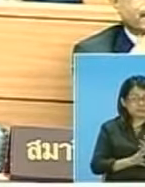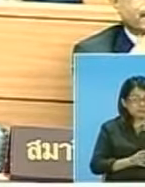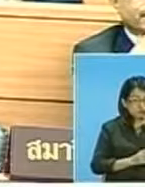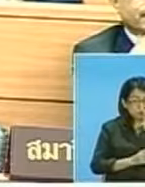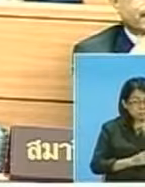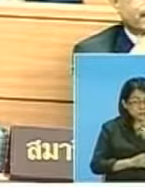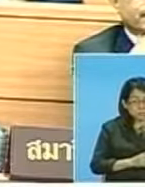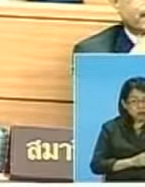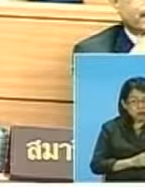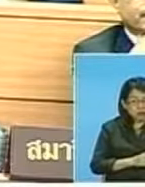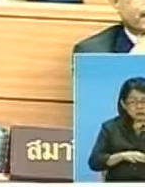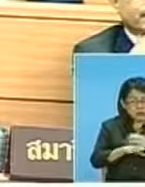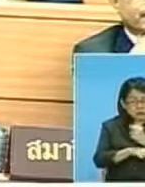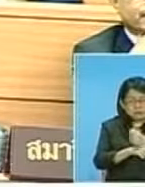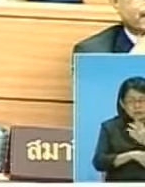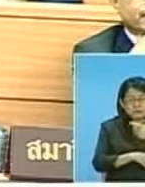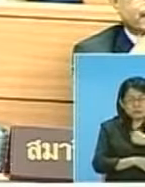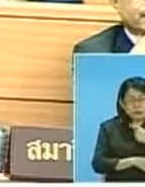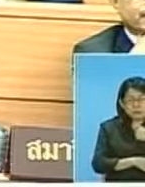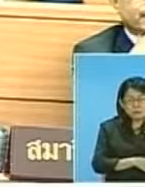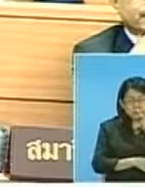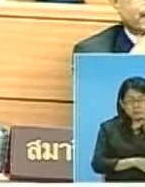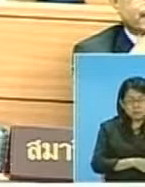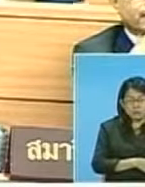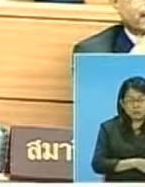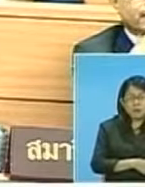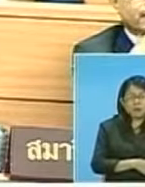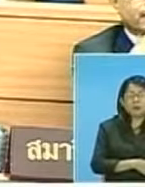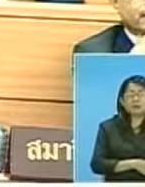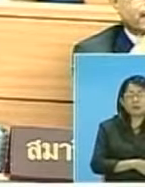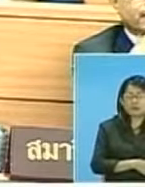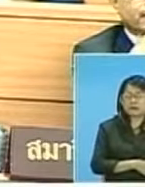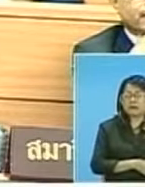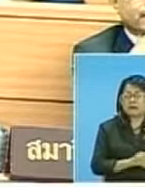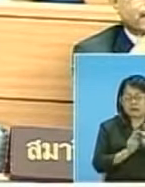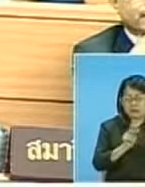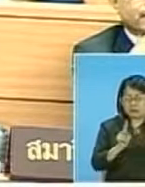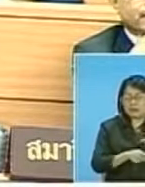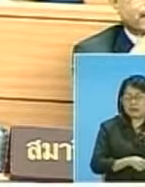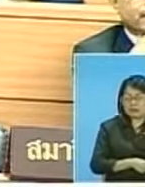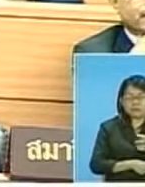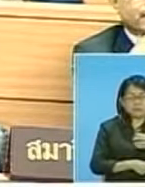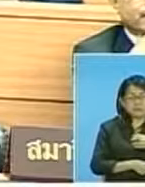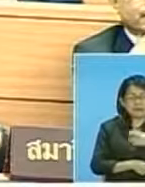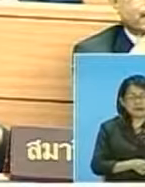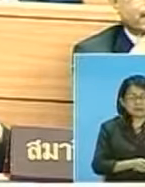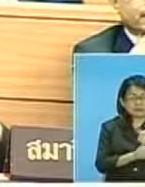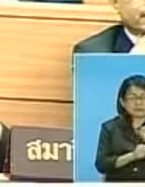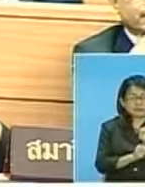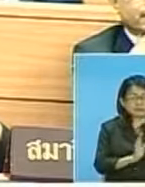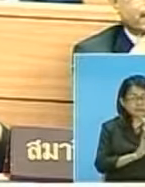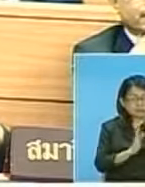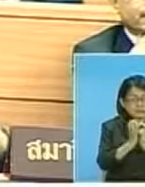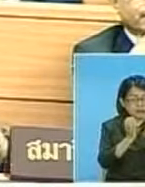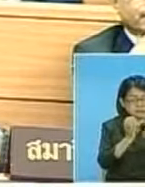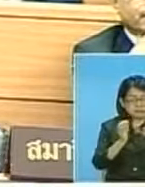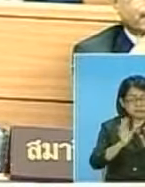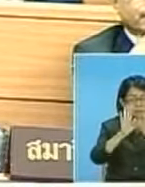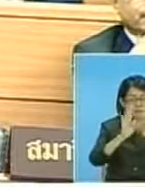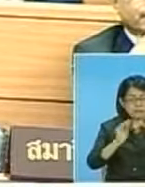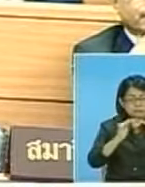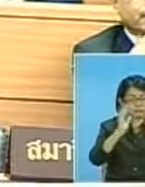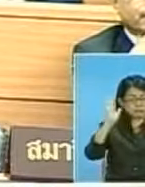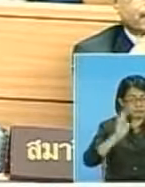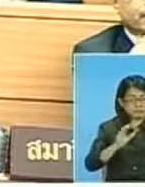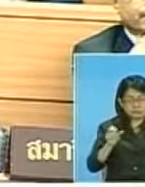ชิดเนี่ยเข้าใจไปได้ว่าทางคณะกรรมการนั้นไม่ได้มีความจริงใจที่จะร่างรัฐธรรมนูญให้เป็นประชาธิปไตยหรือร่างธร